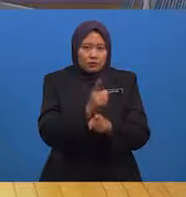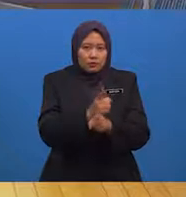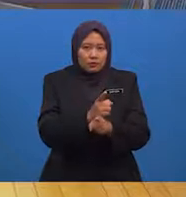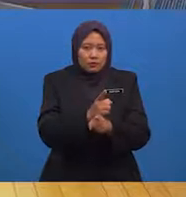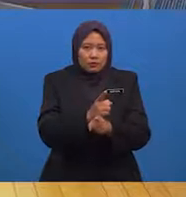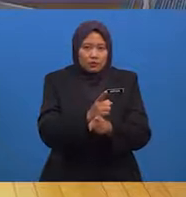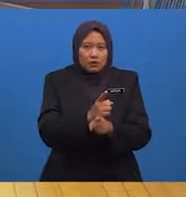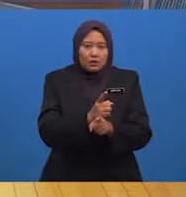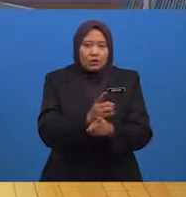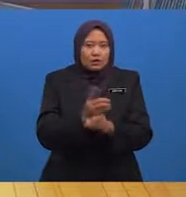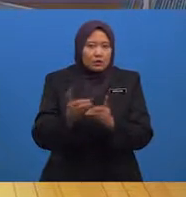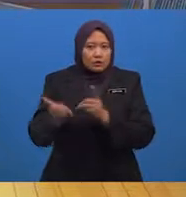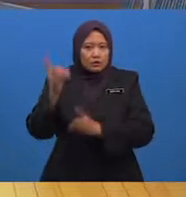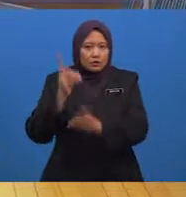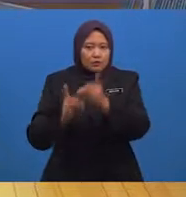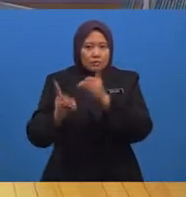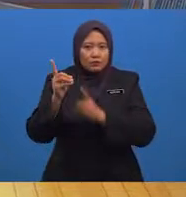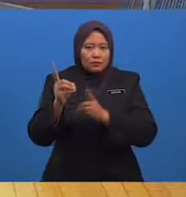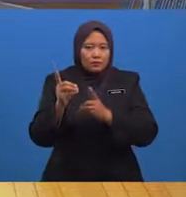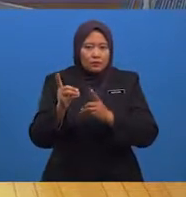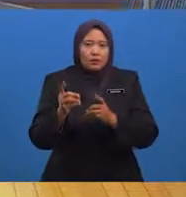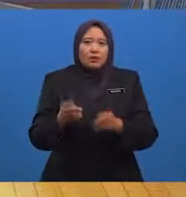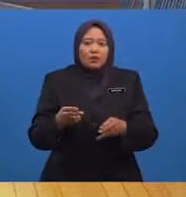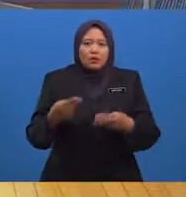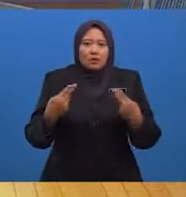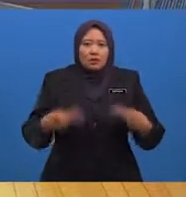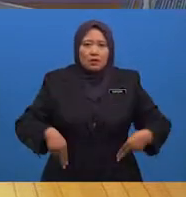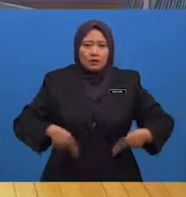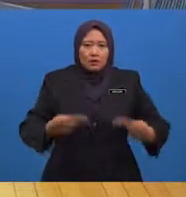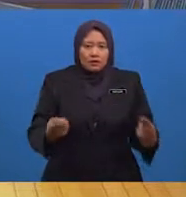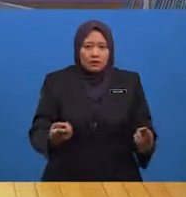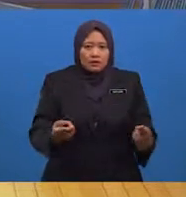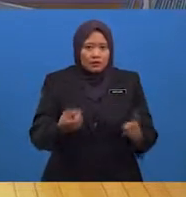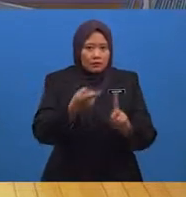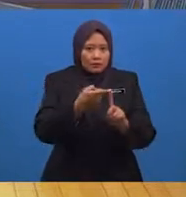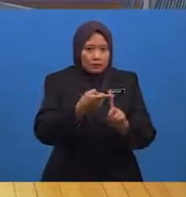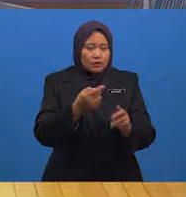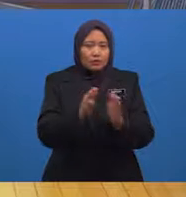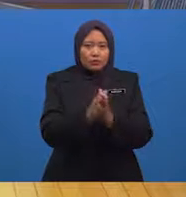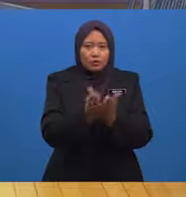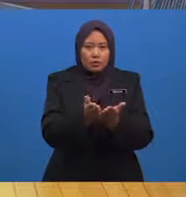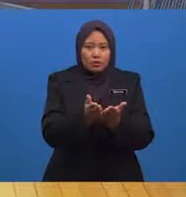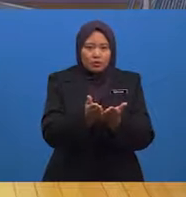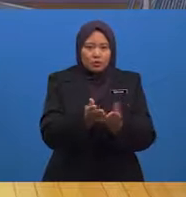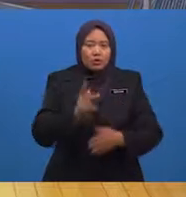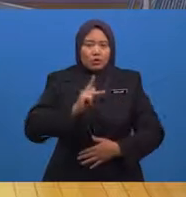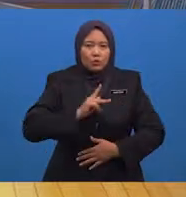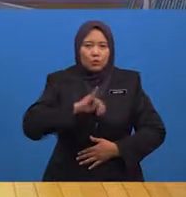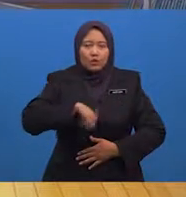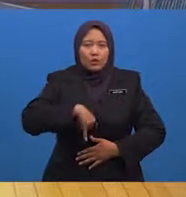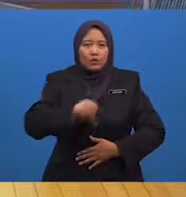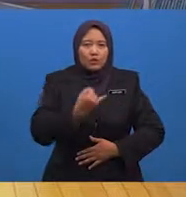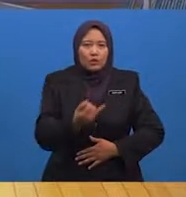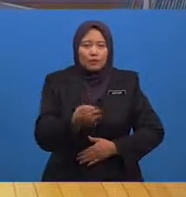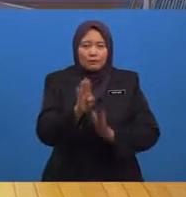Hadriah berdasarkan buku antologi tingkatan 1 iaitu Ku Ingin Berterima Kasih.